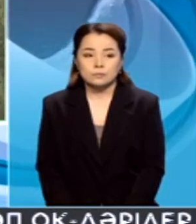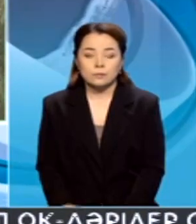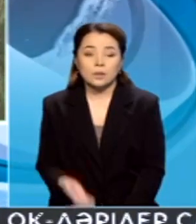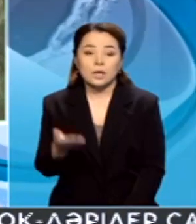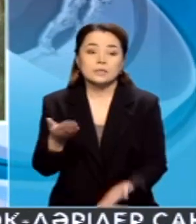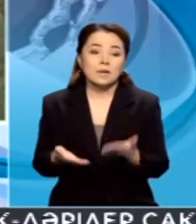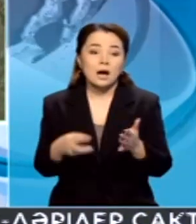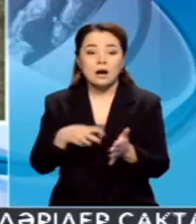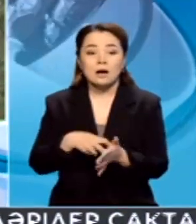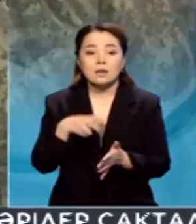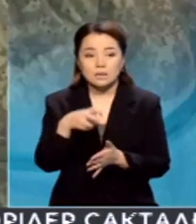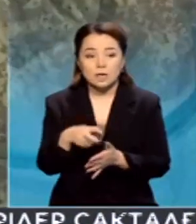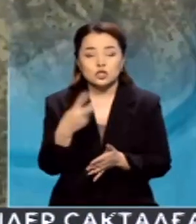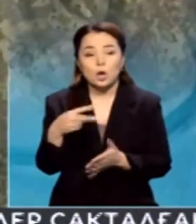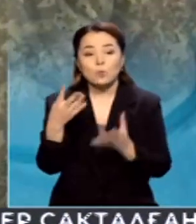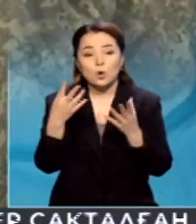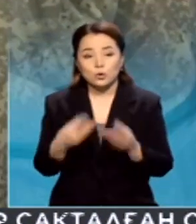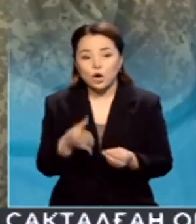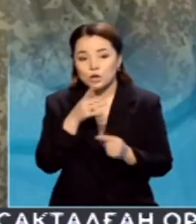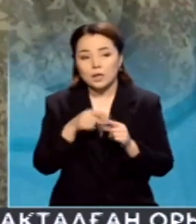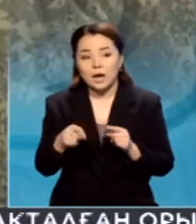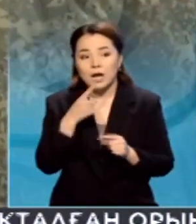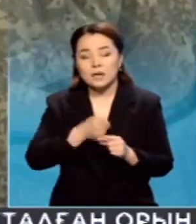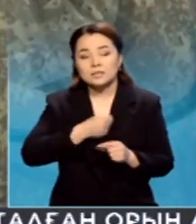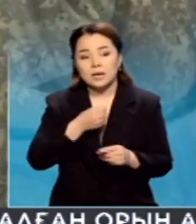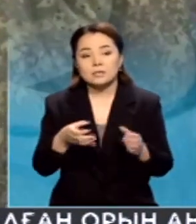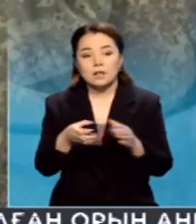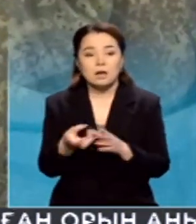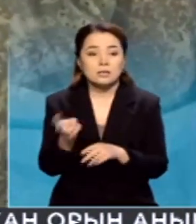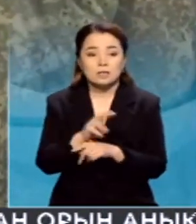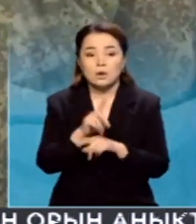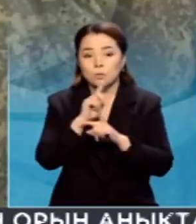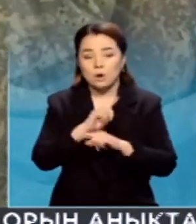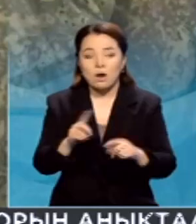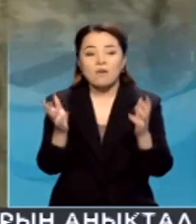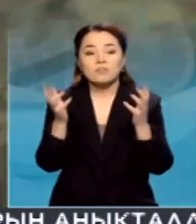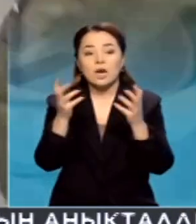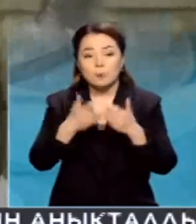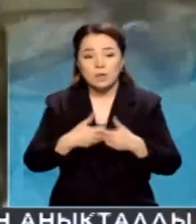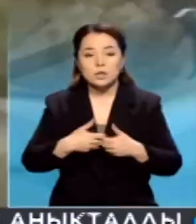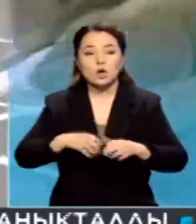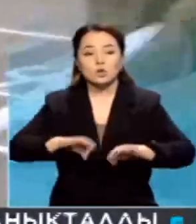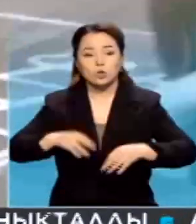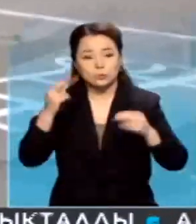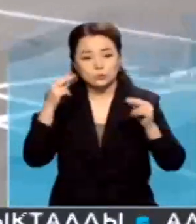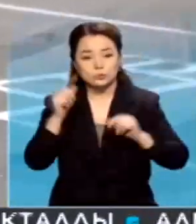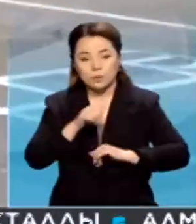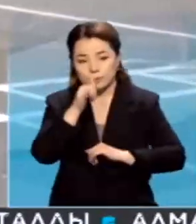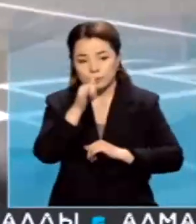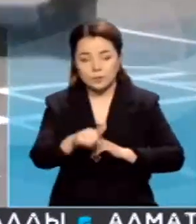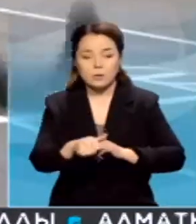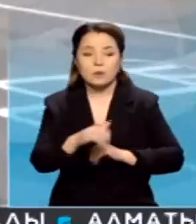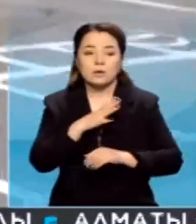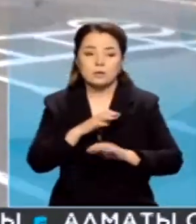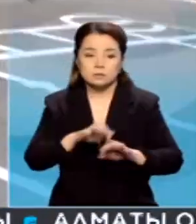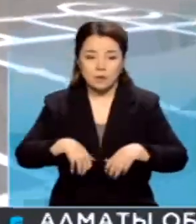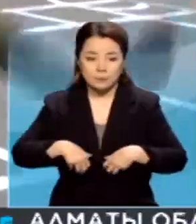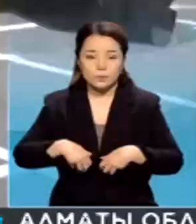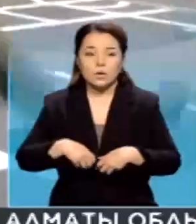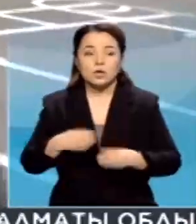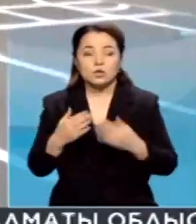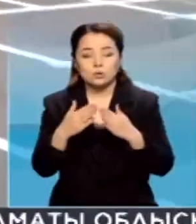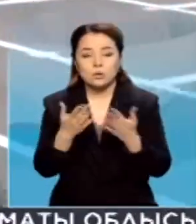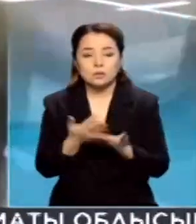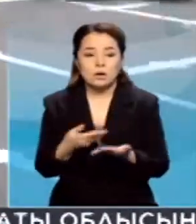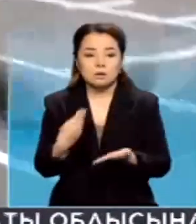Егер хат келіп тұрып, 20 күннің ішінде әскери комиссариатқа келмесе, онда автомат түрде көлік жүргізу құқығынан айырылады, сонымен қатар